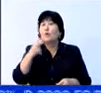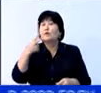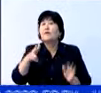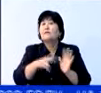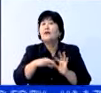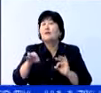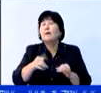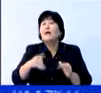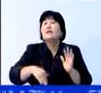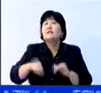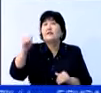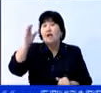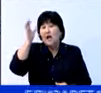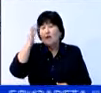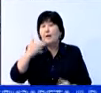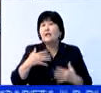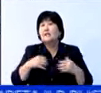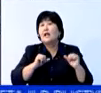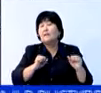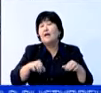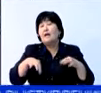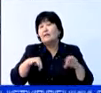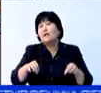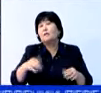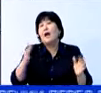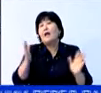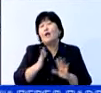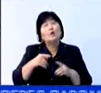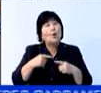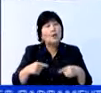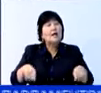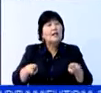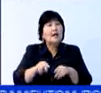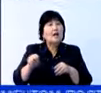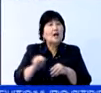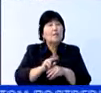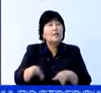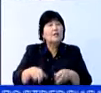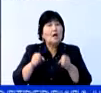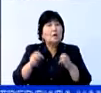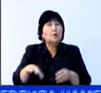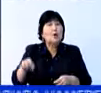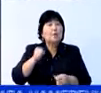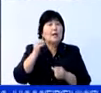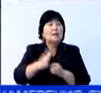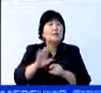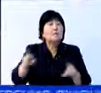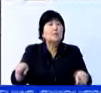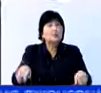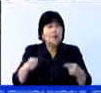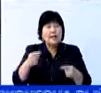28 проектам в сферах образования, здравоохранения, транспорта, экологии и других. Так, для профилактики преступности в областном центре будут